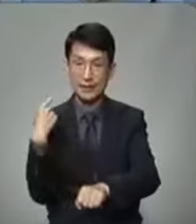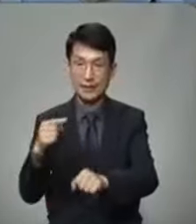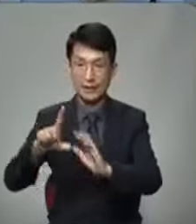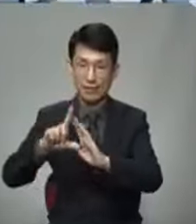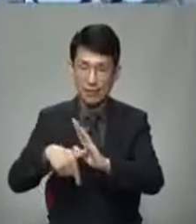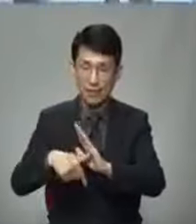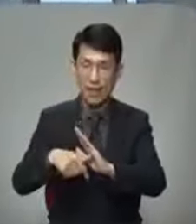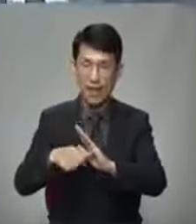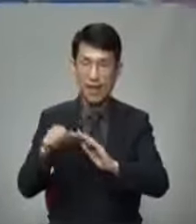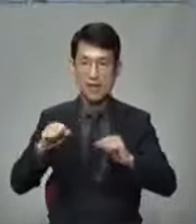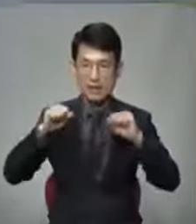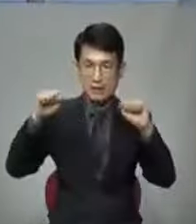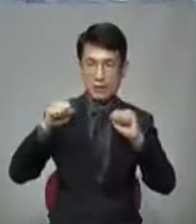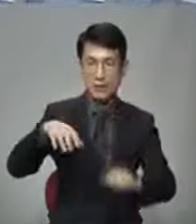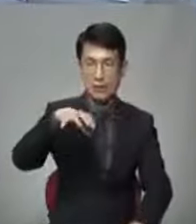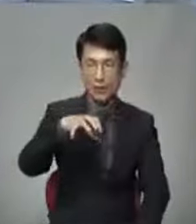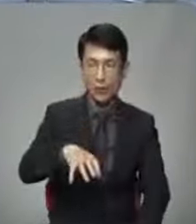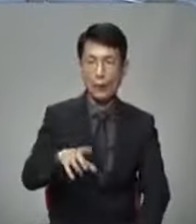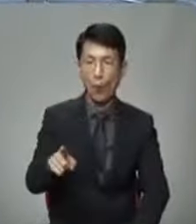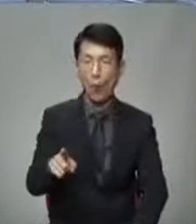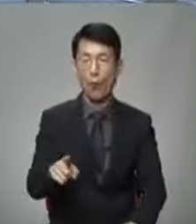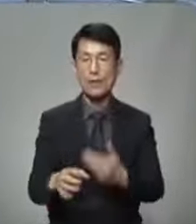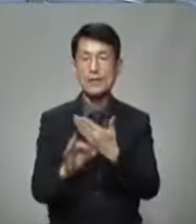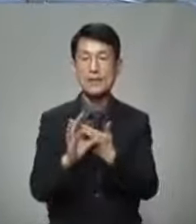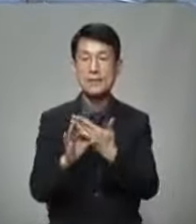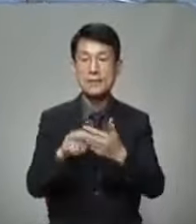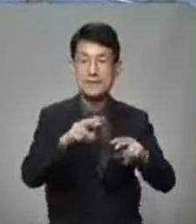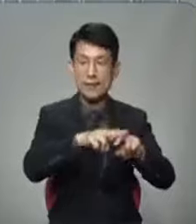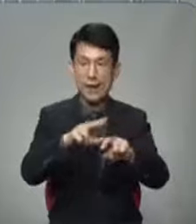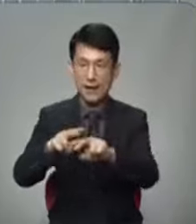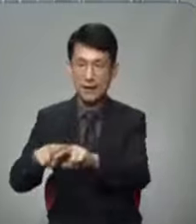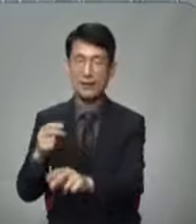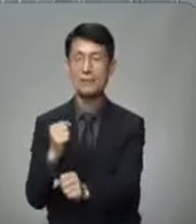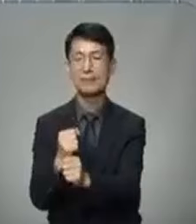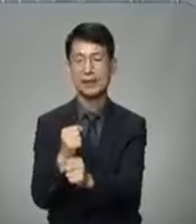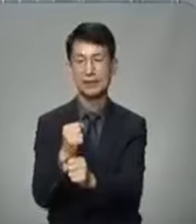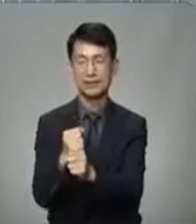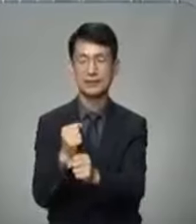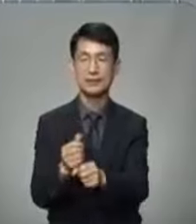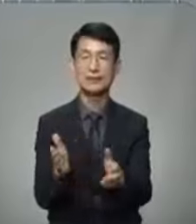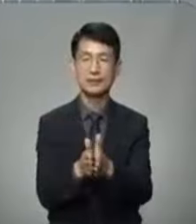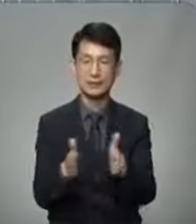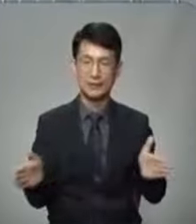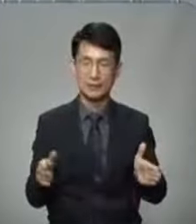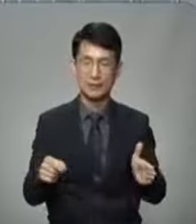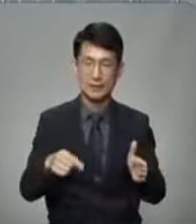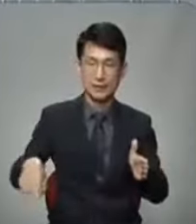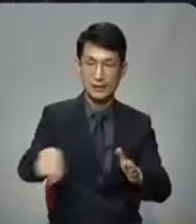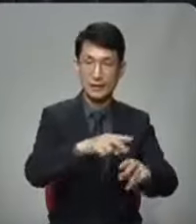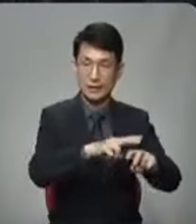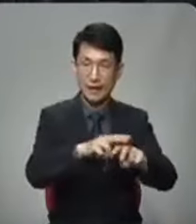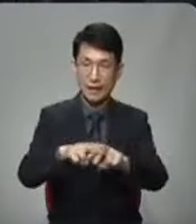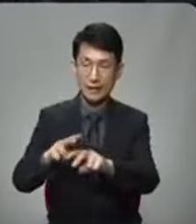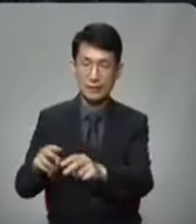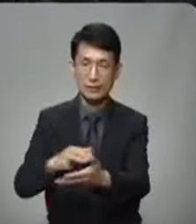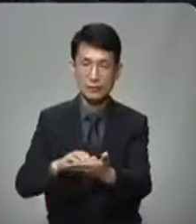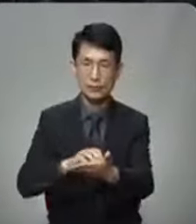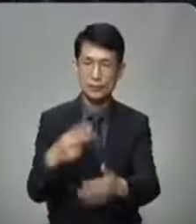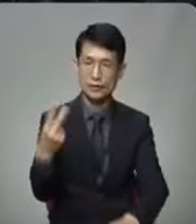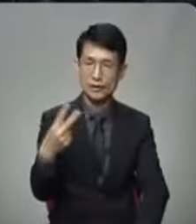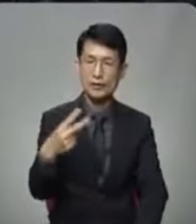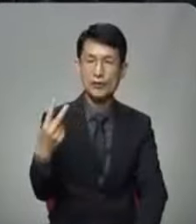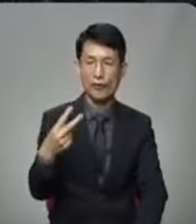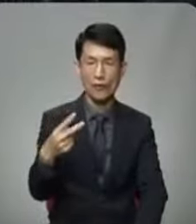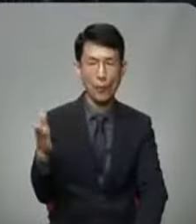서포터즈 응원석으로 인기를 끈 가변석 추가 설치 공사가 한창입니다. 새로 만들어지는 가변석은 모두